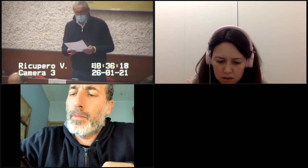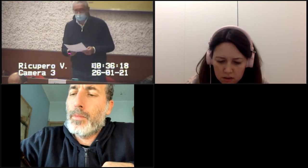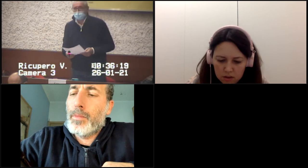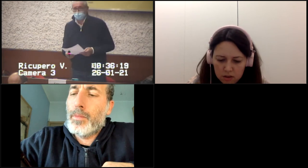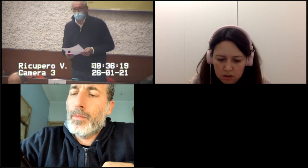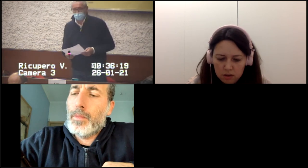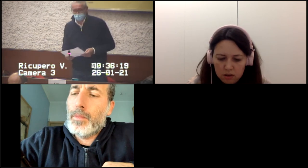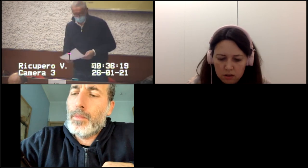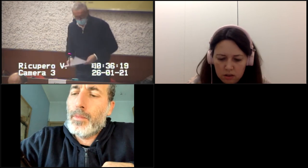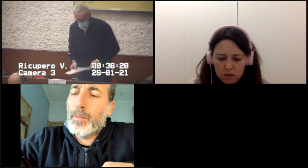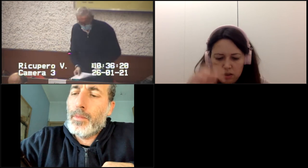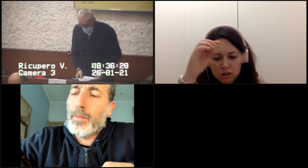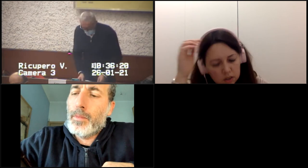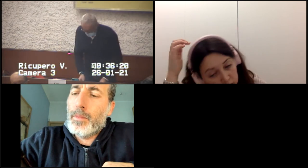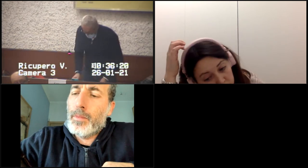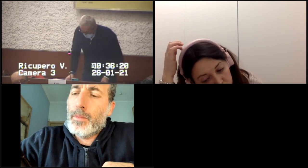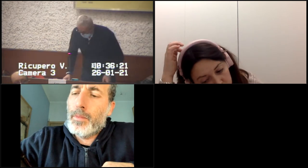famiglia. Grazie a tutti.